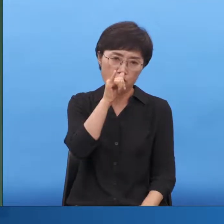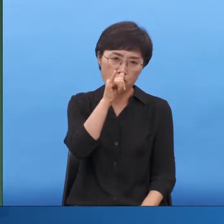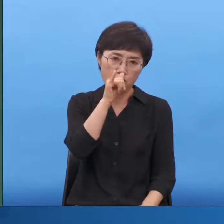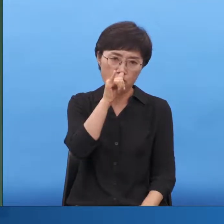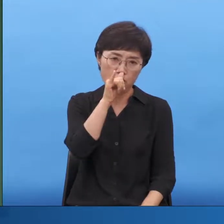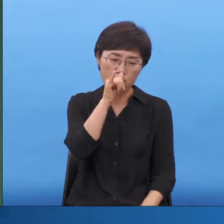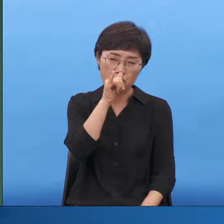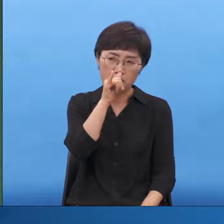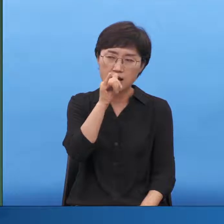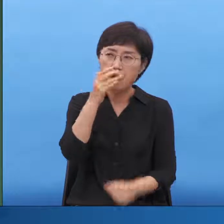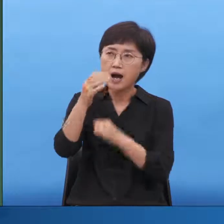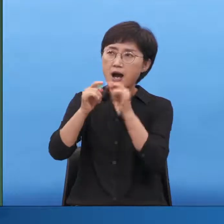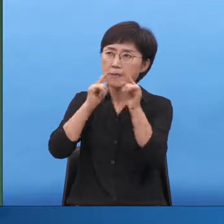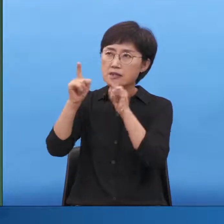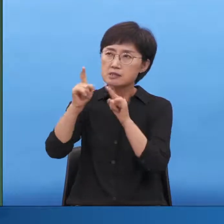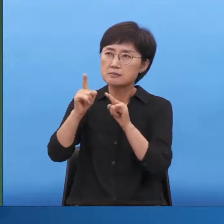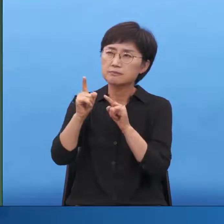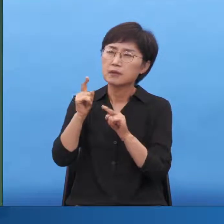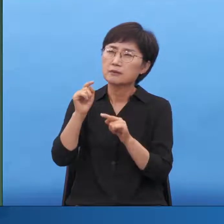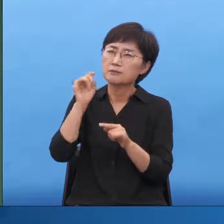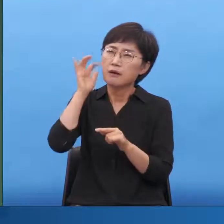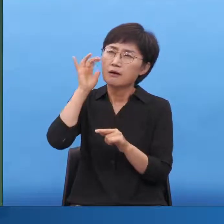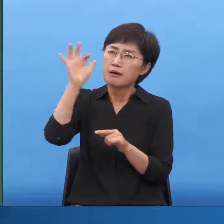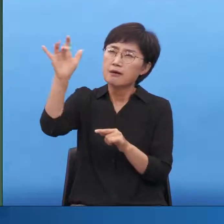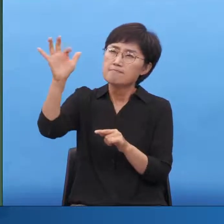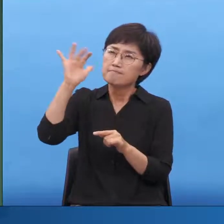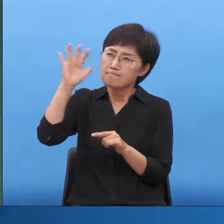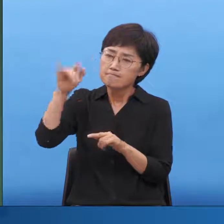중요한 연예인,还有歌星,